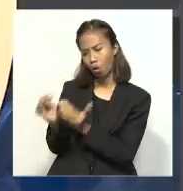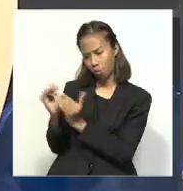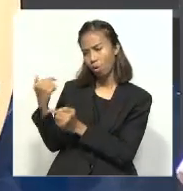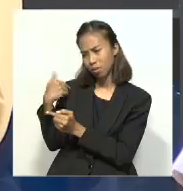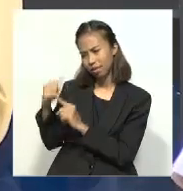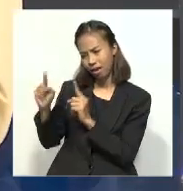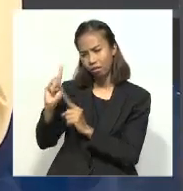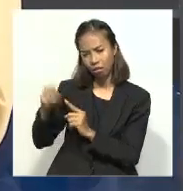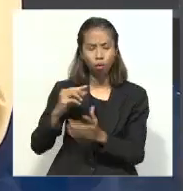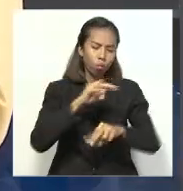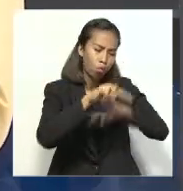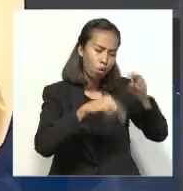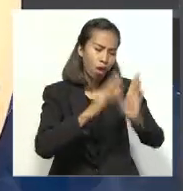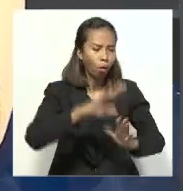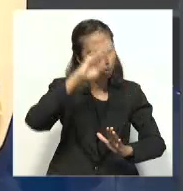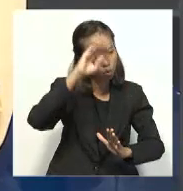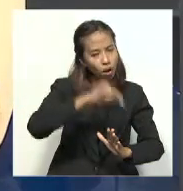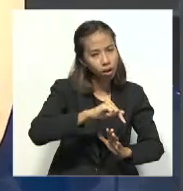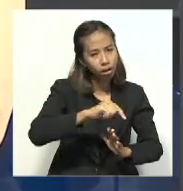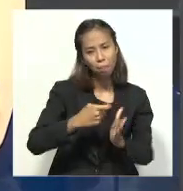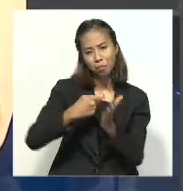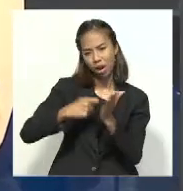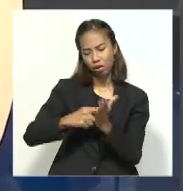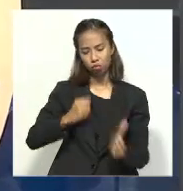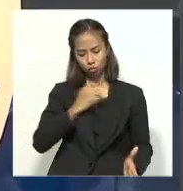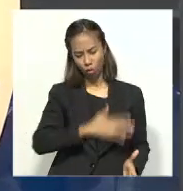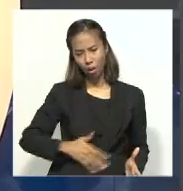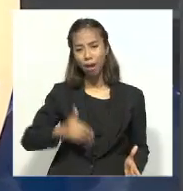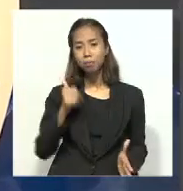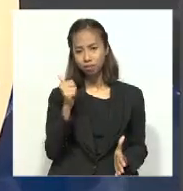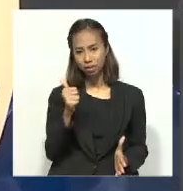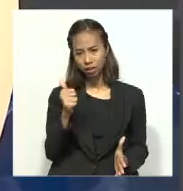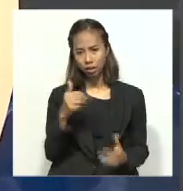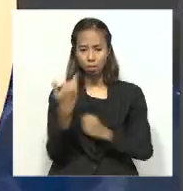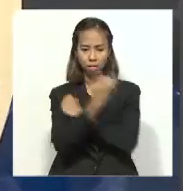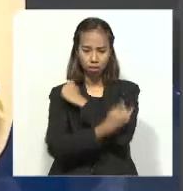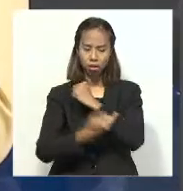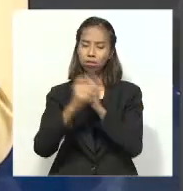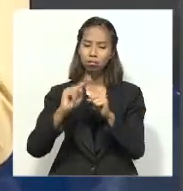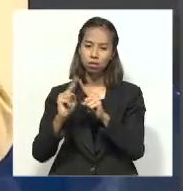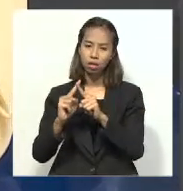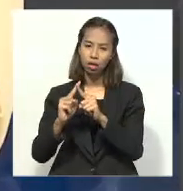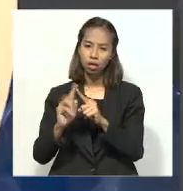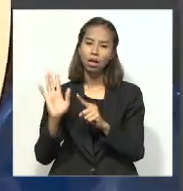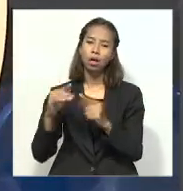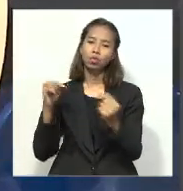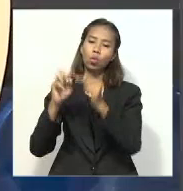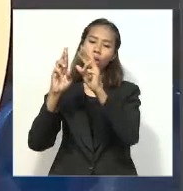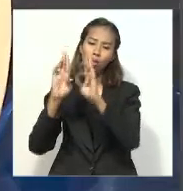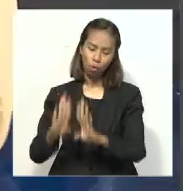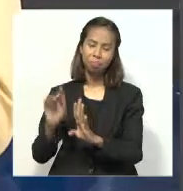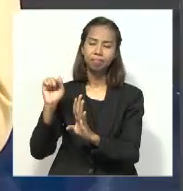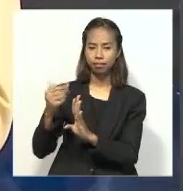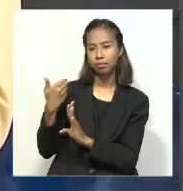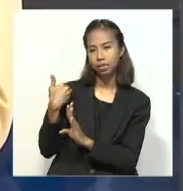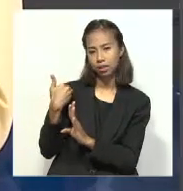ะไอ้ประกันสุขภาพเนี่ยมันดีอะในโลกใบเนี่ยหลายประเทศเขาก็ยอมรับว่าเรามีระบบแค่คำว่ามีระบบก็ดีแล้วแต่เ